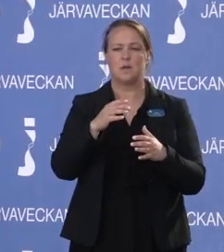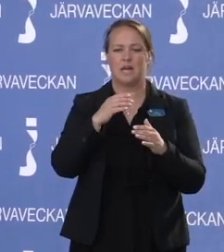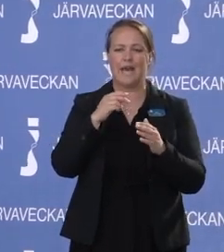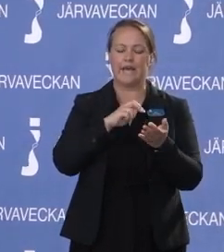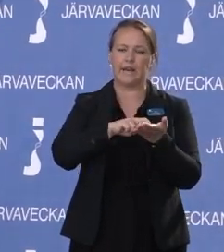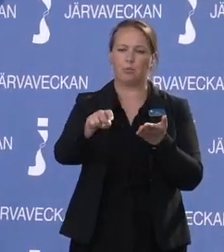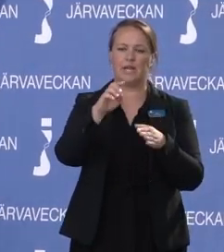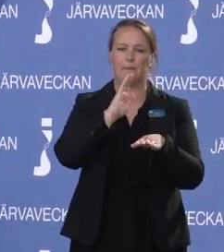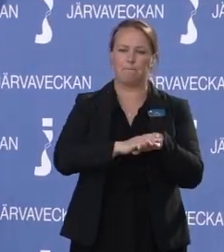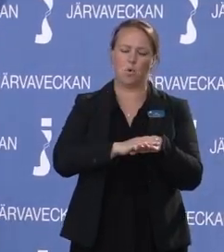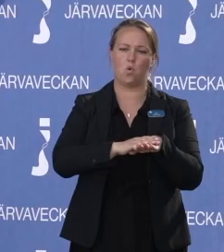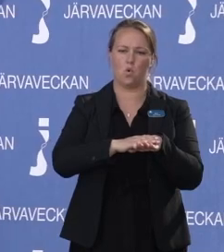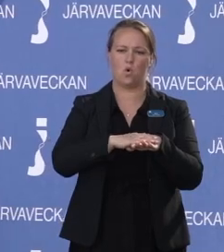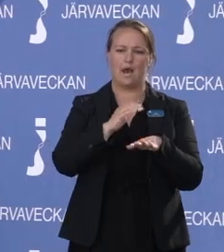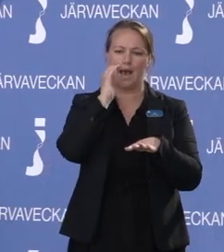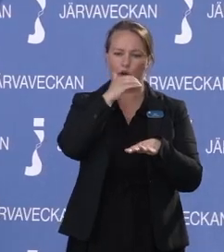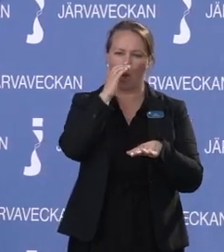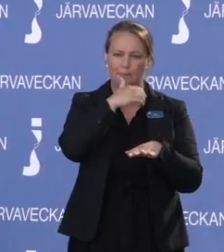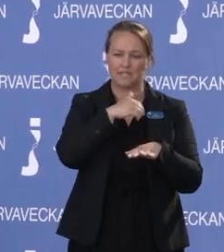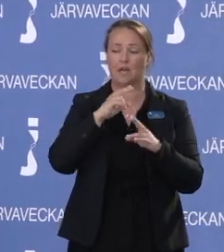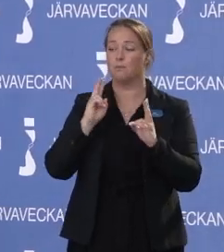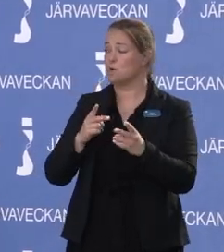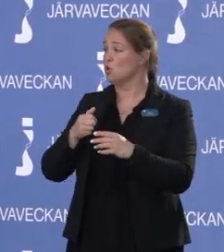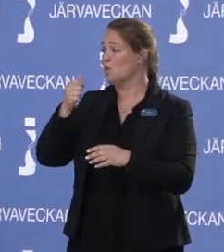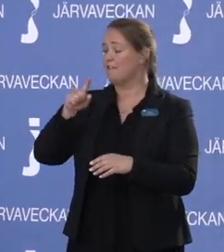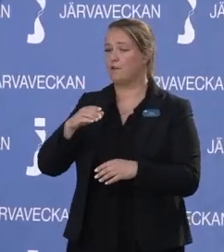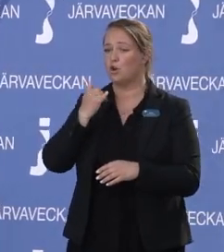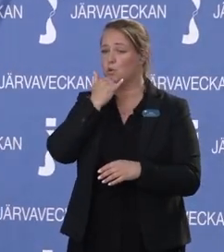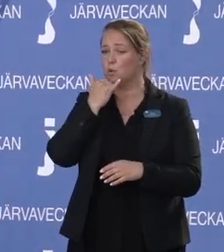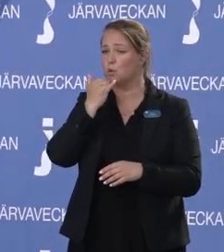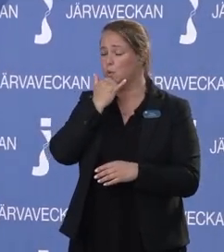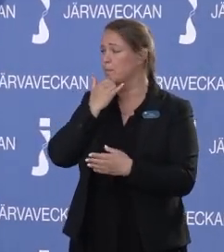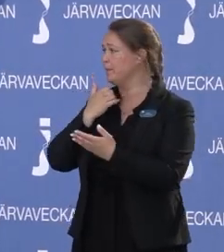chef för YouTube i Sverige. Välkomna båda två. Tack.